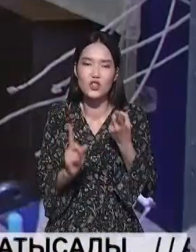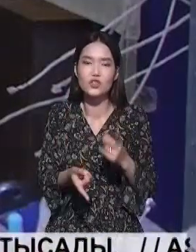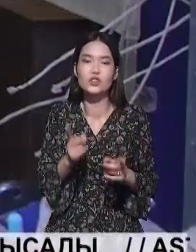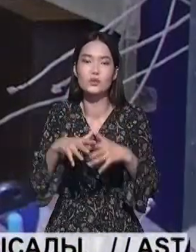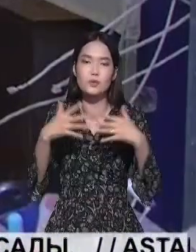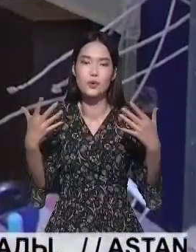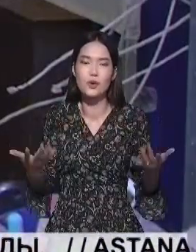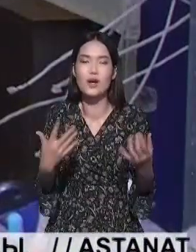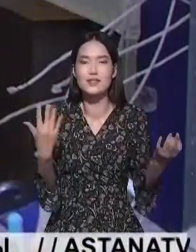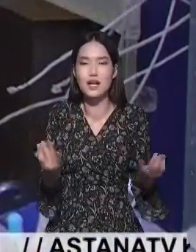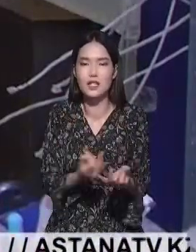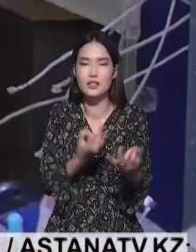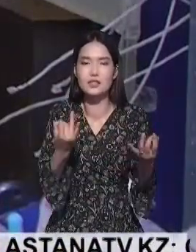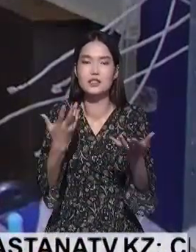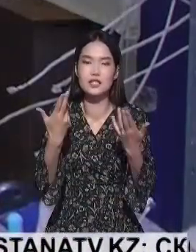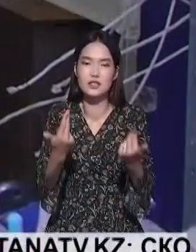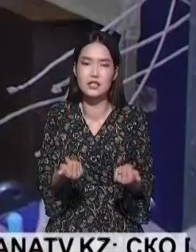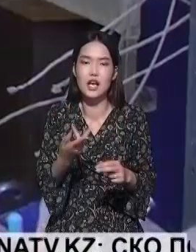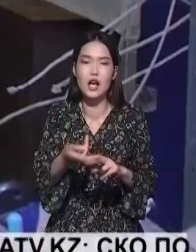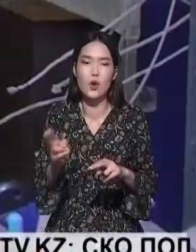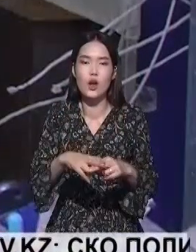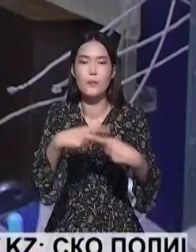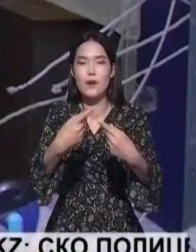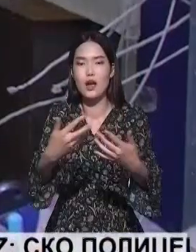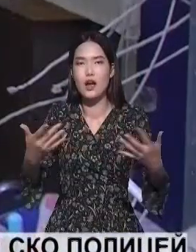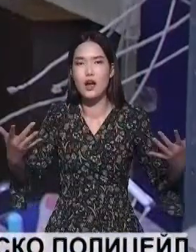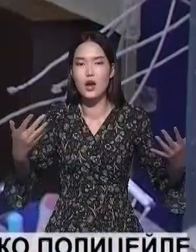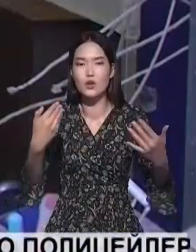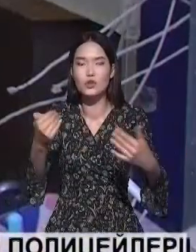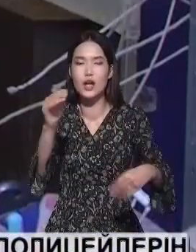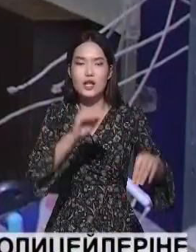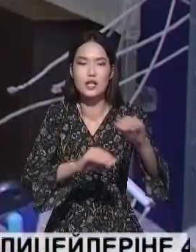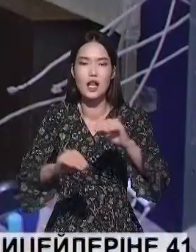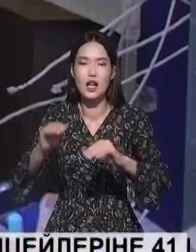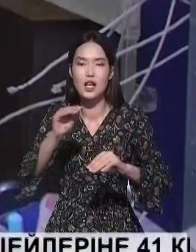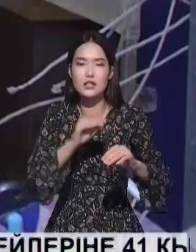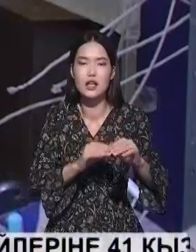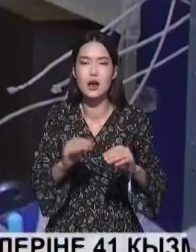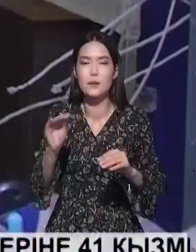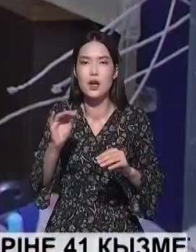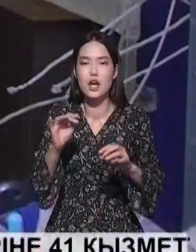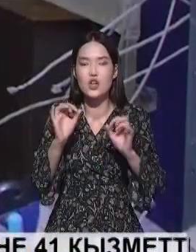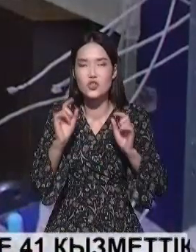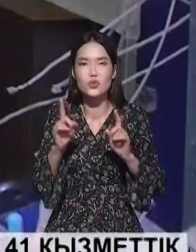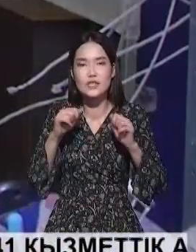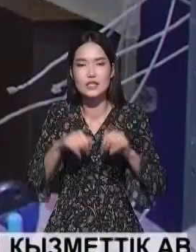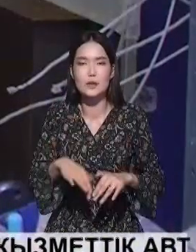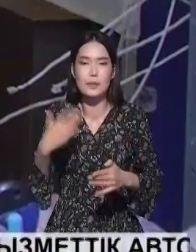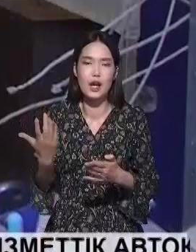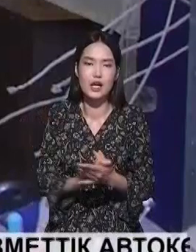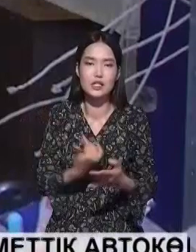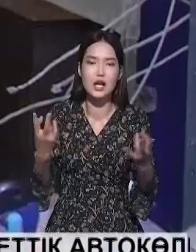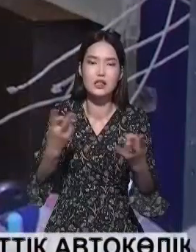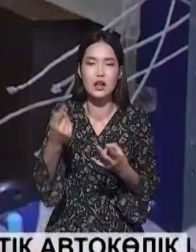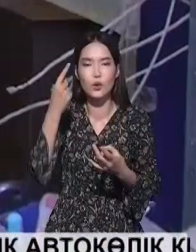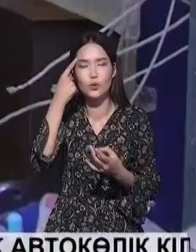не қызық, сол әртүрлі заттардың шешімін табу, біз осы жерде отырып